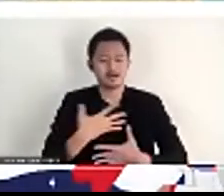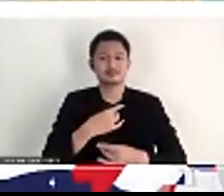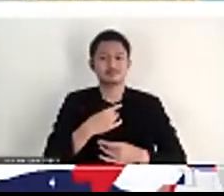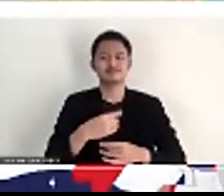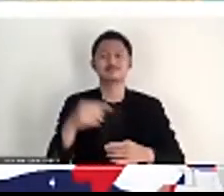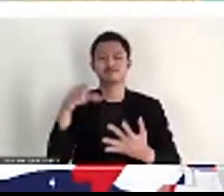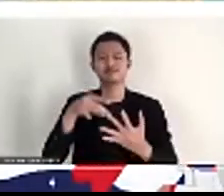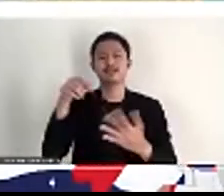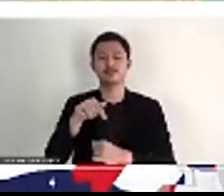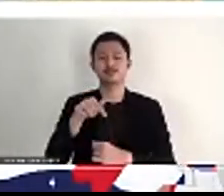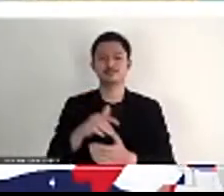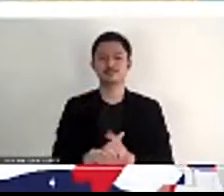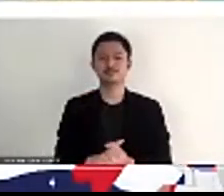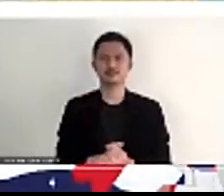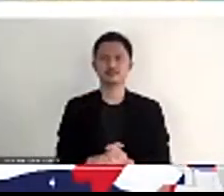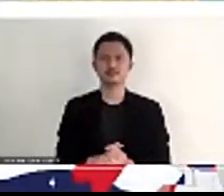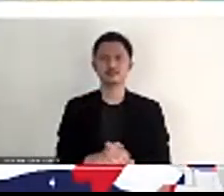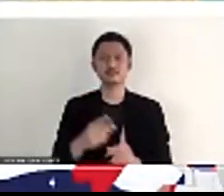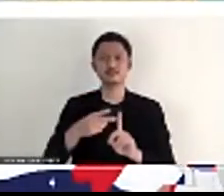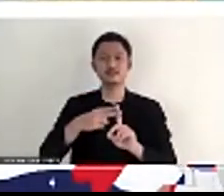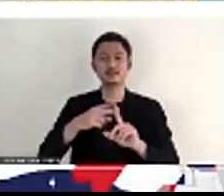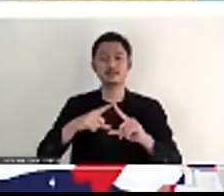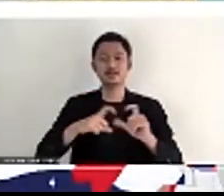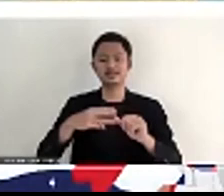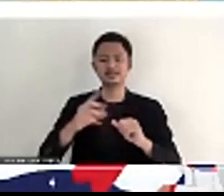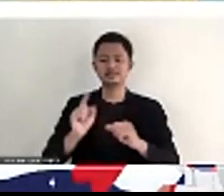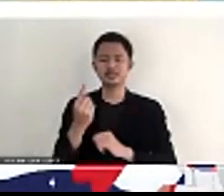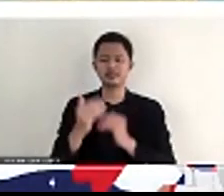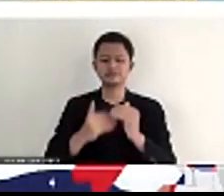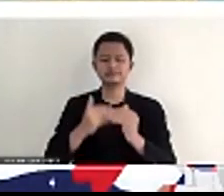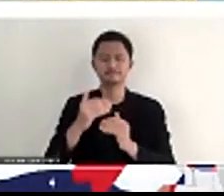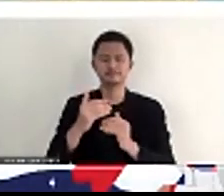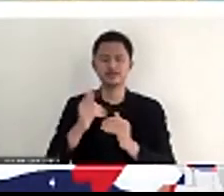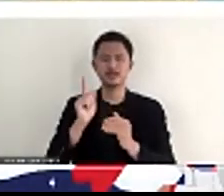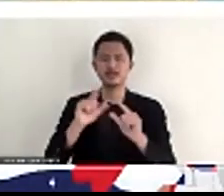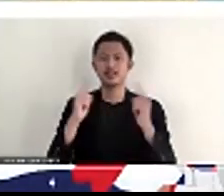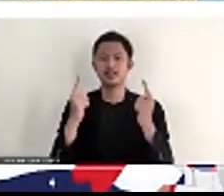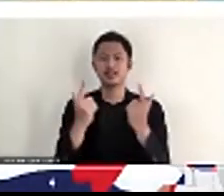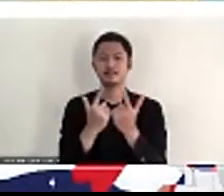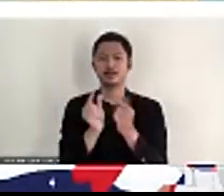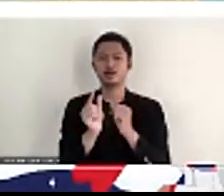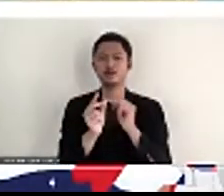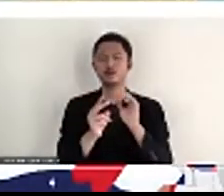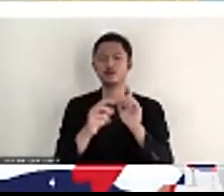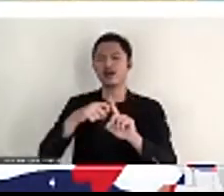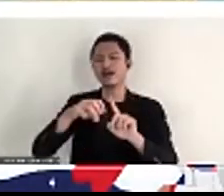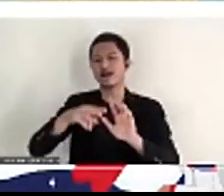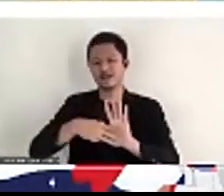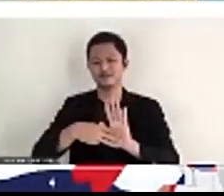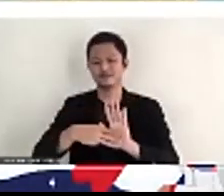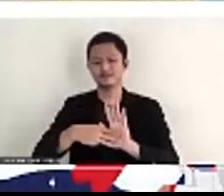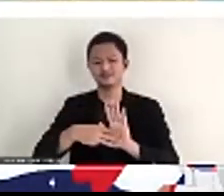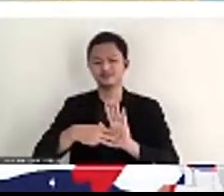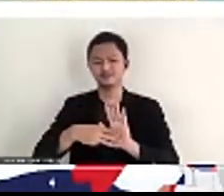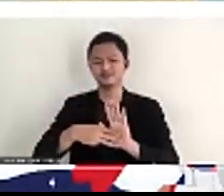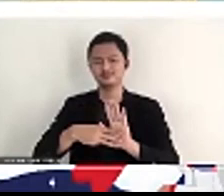pada fase pertama tersebut kami juga bekerjasama dengan lembaga unit kegiatan mahasiswa hanya